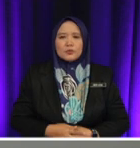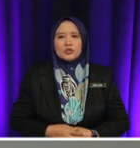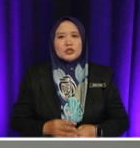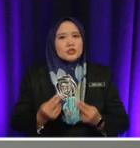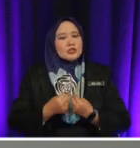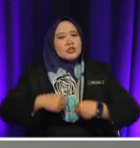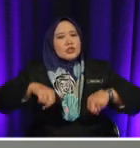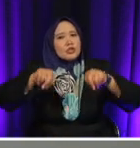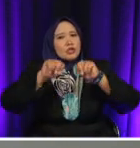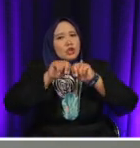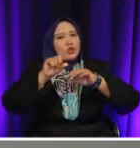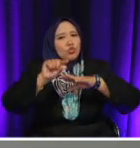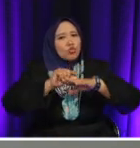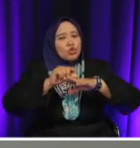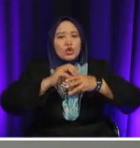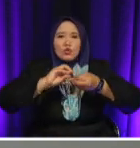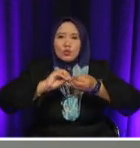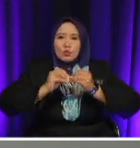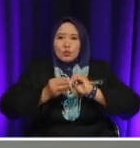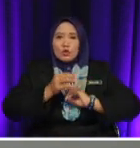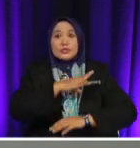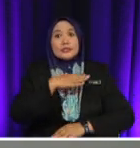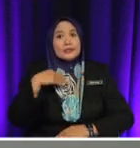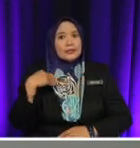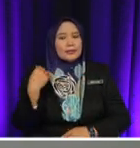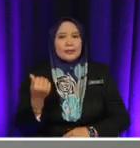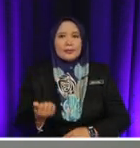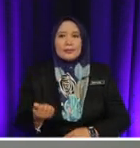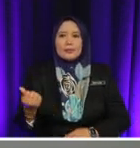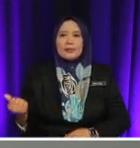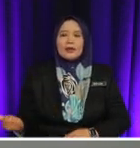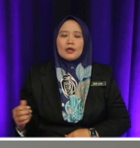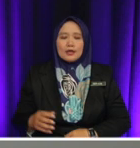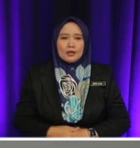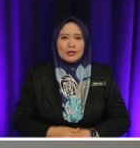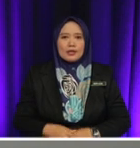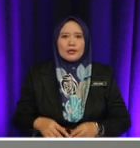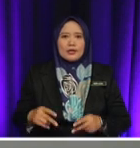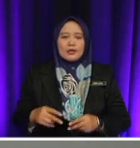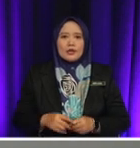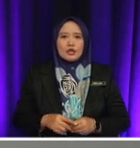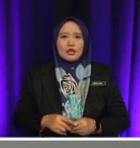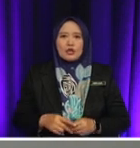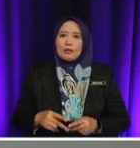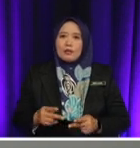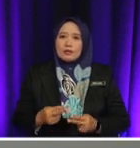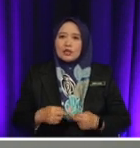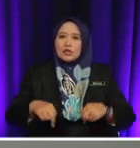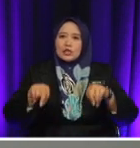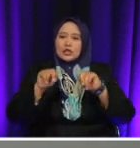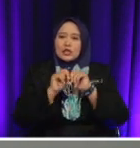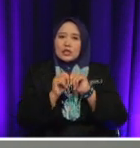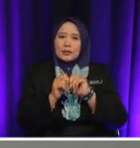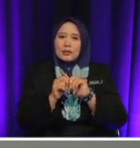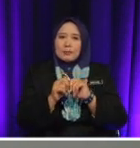nombor dan alat berunit Pi dan tentukan juga dia punya unit dia tu Oke pengukuran menjadikan pemerhatian lebih